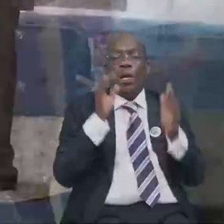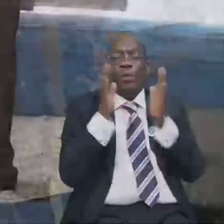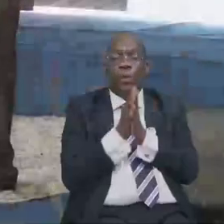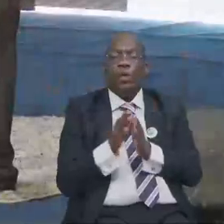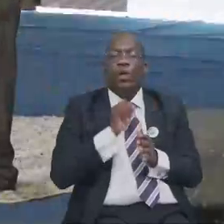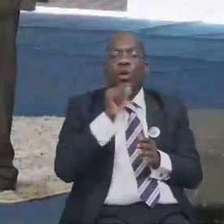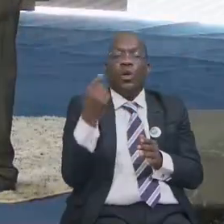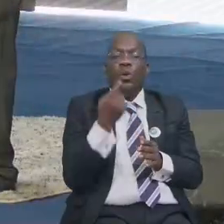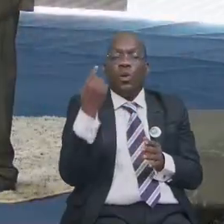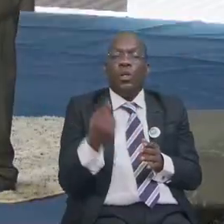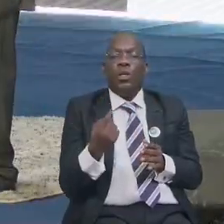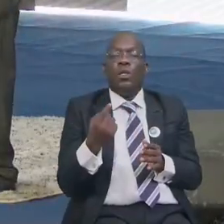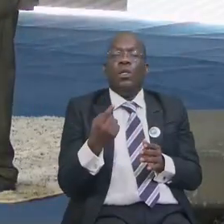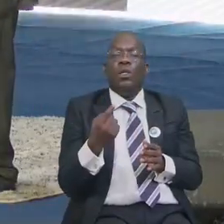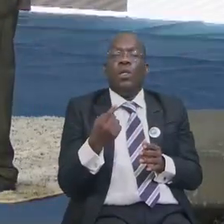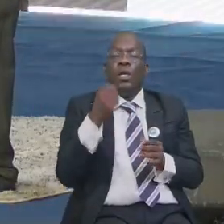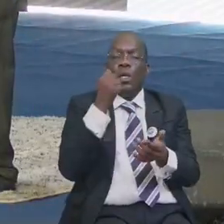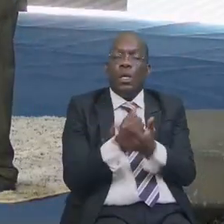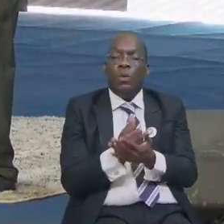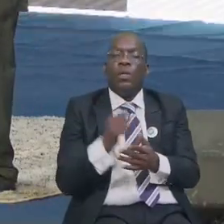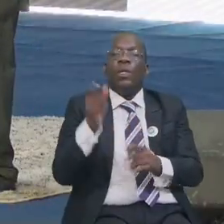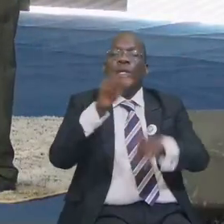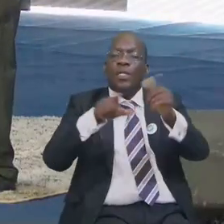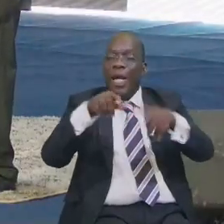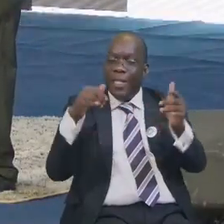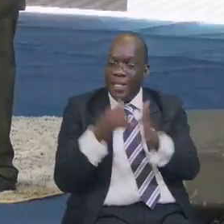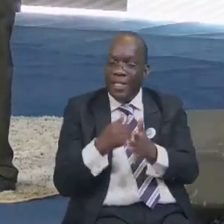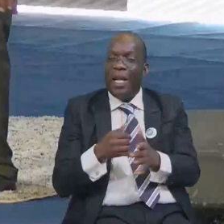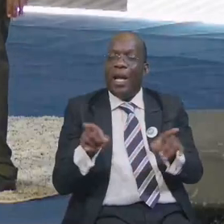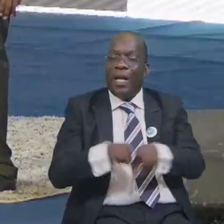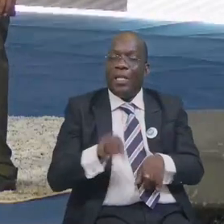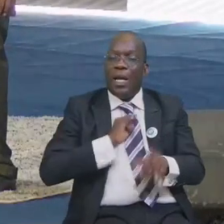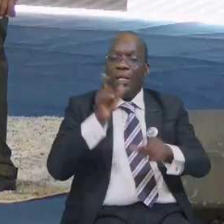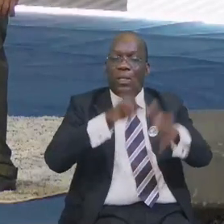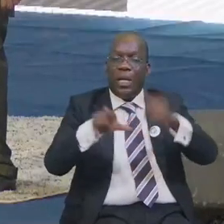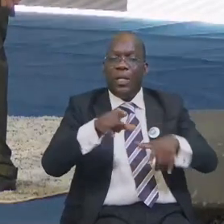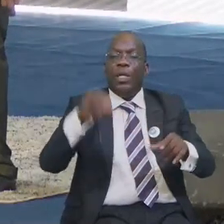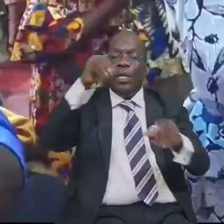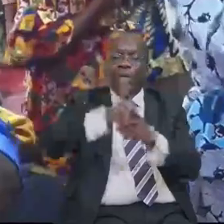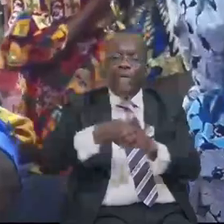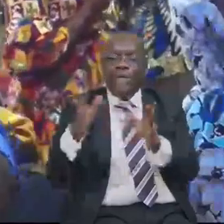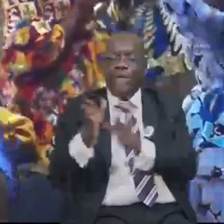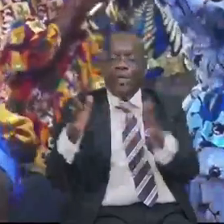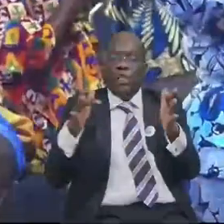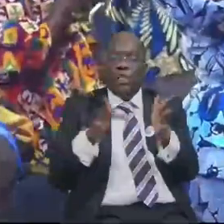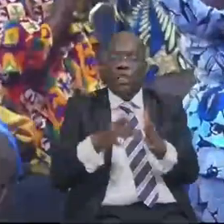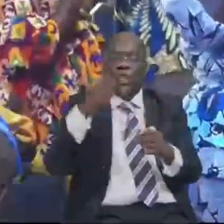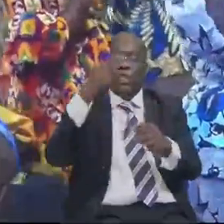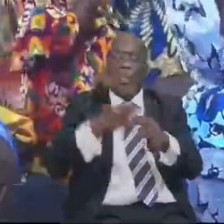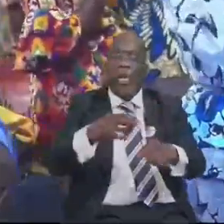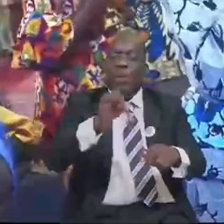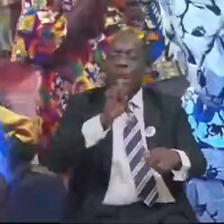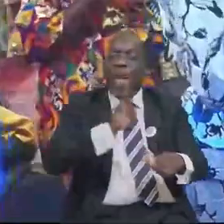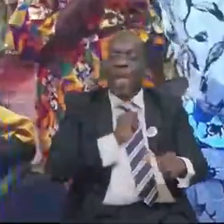Pas seulement Amen. Répète ce que je dis et dis-le pour toi-même. Au nom de Jésus, j'ai prié.